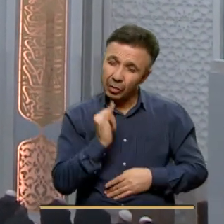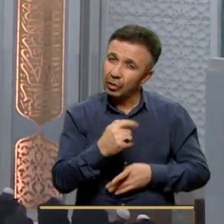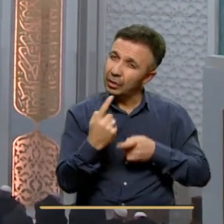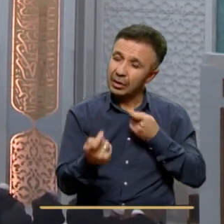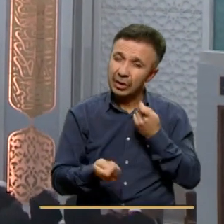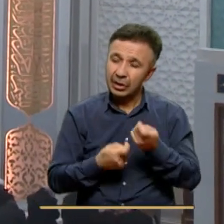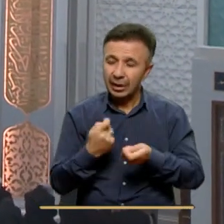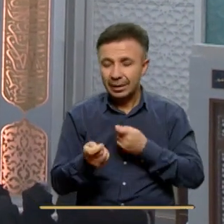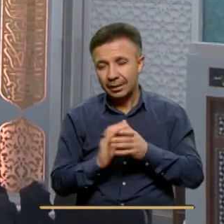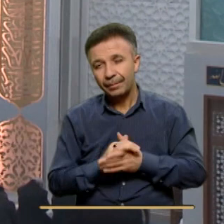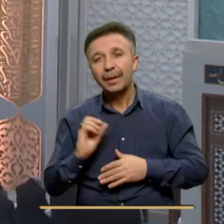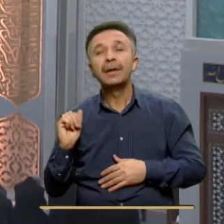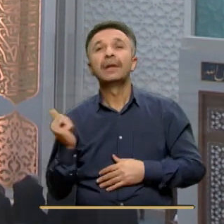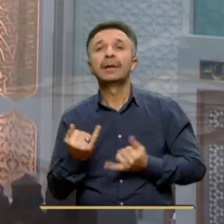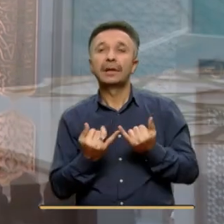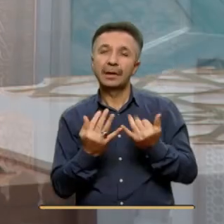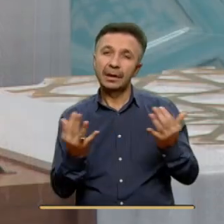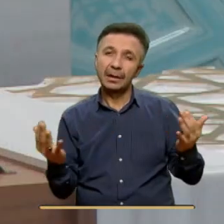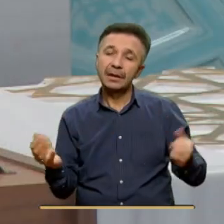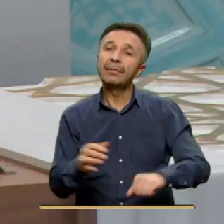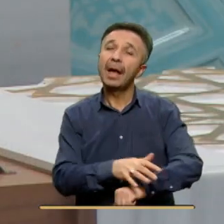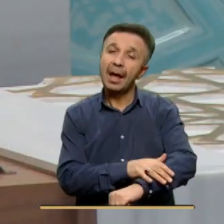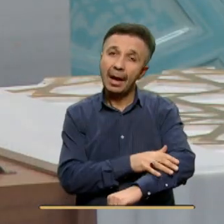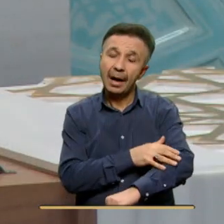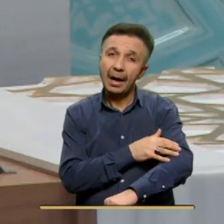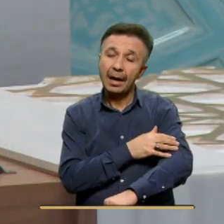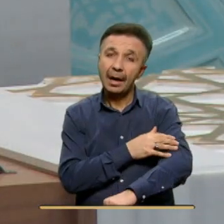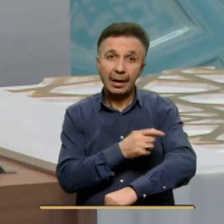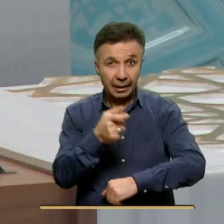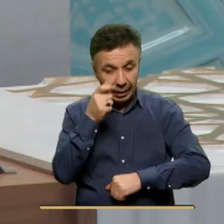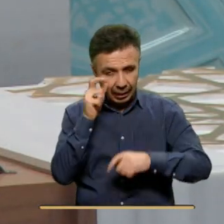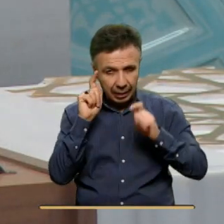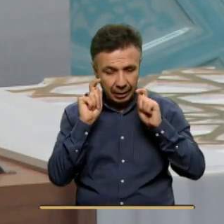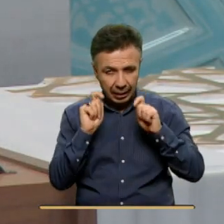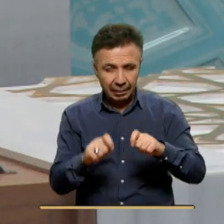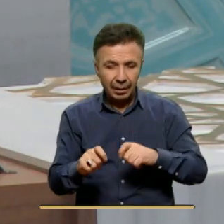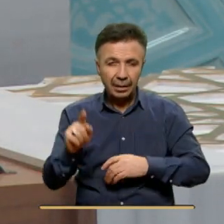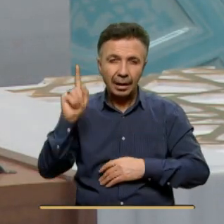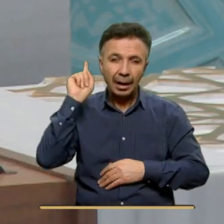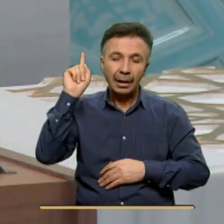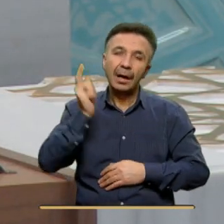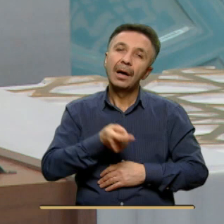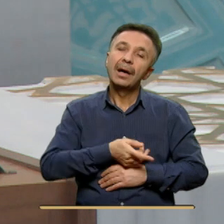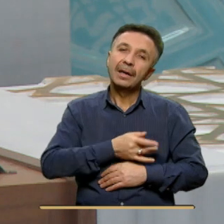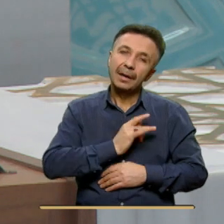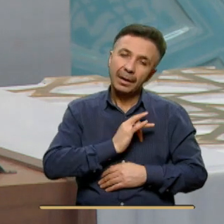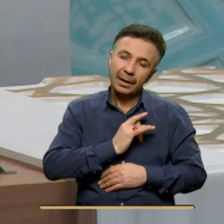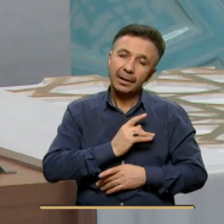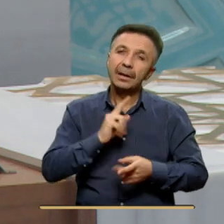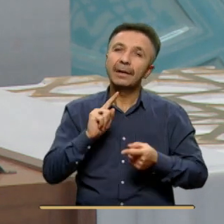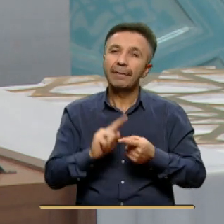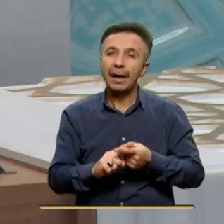Değerli kardeşlerim, helali gözetmek Allah'a imanın ve